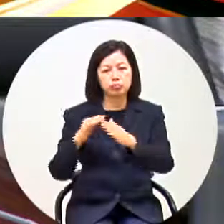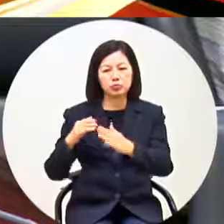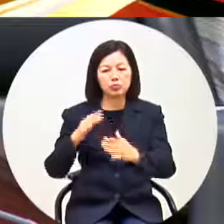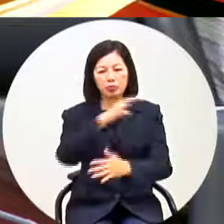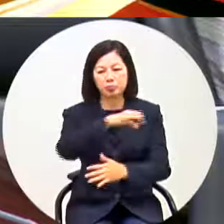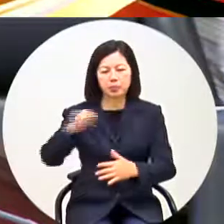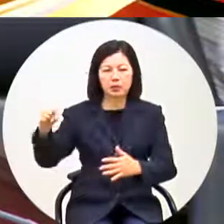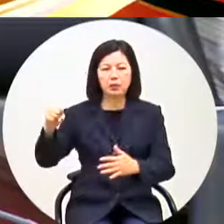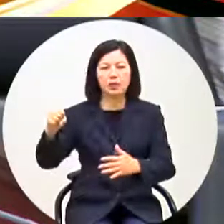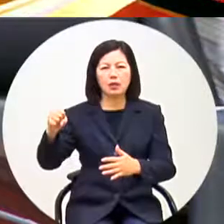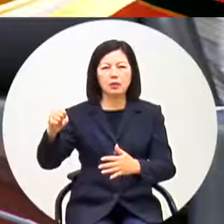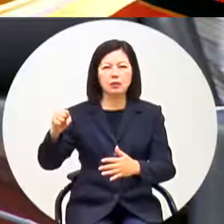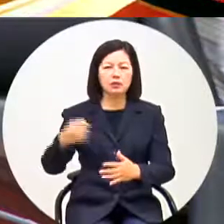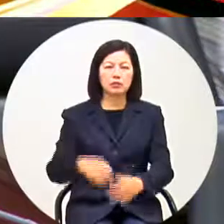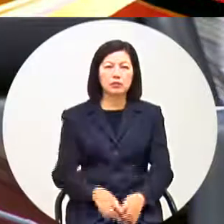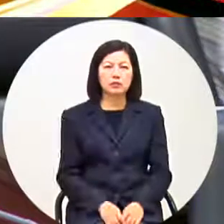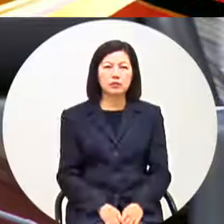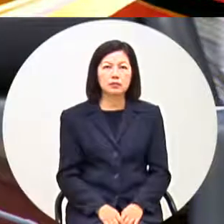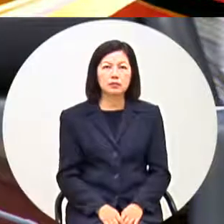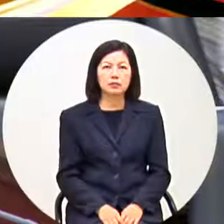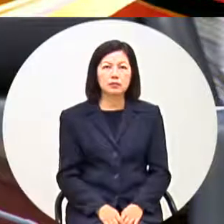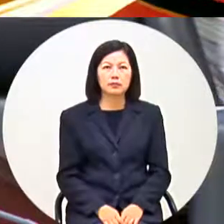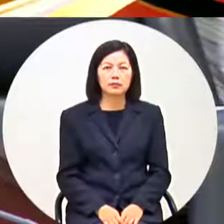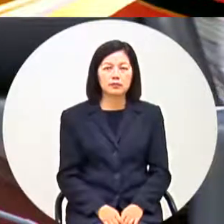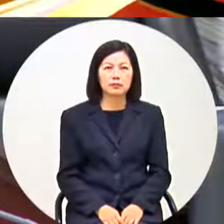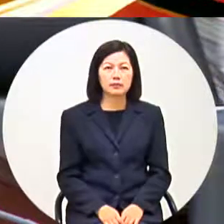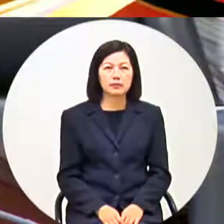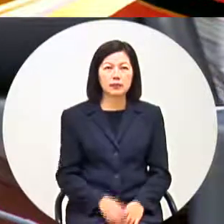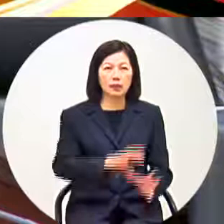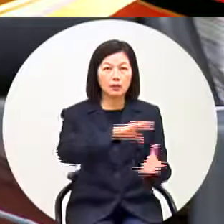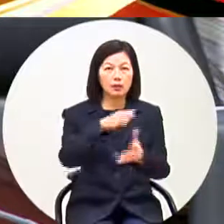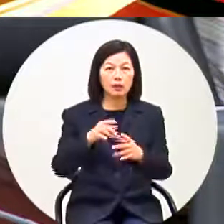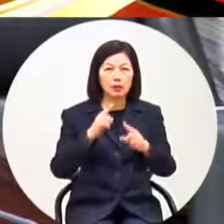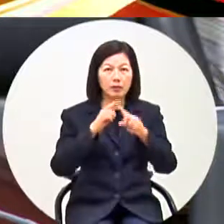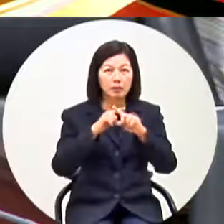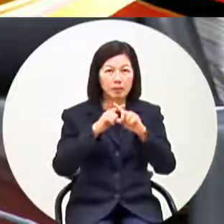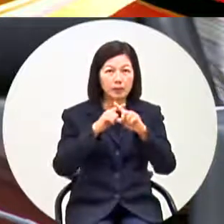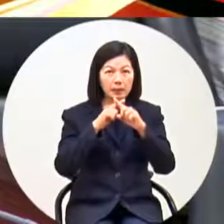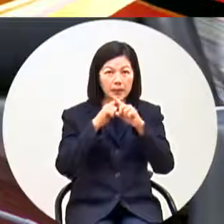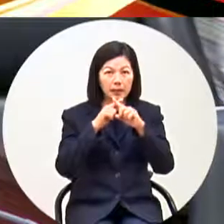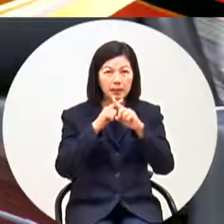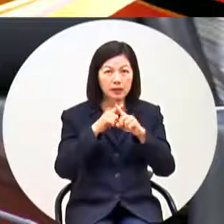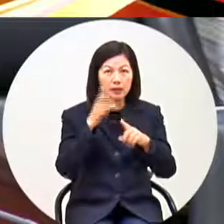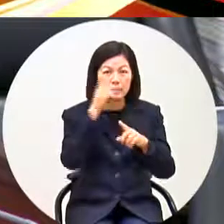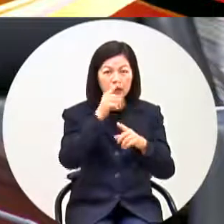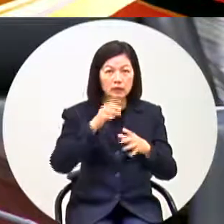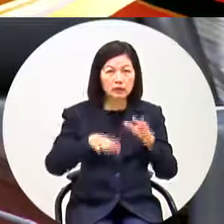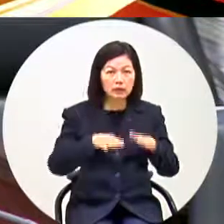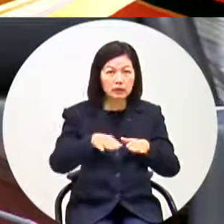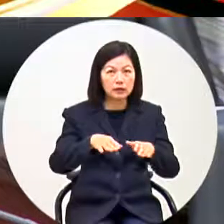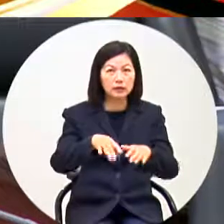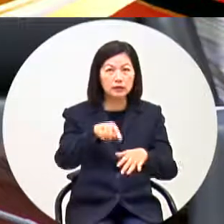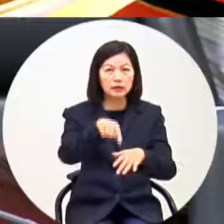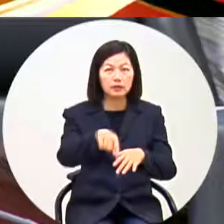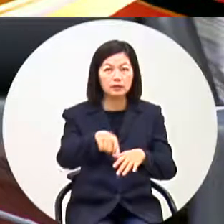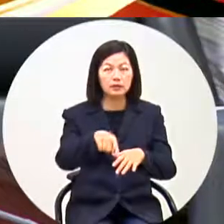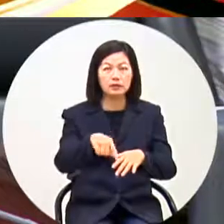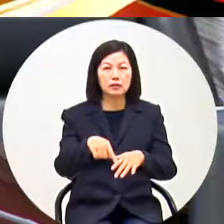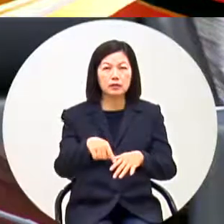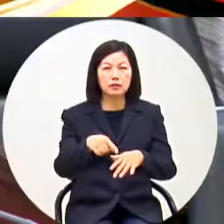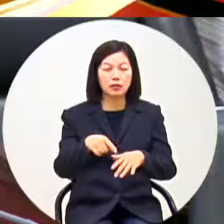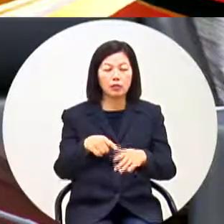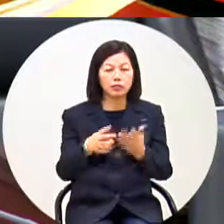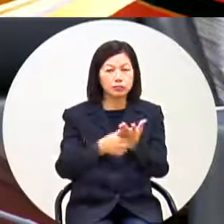哦。所以全世界的秘密奇迹，我们孤独星球杂志所出版的新书《世界秘密奇